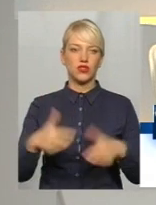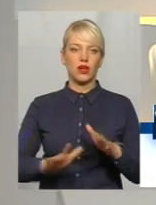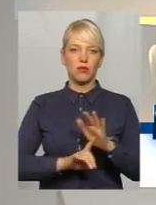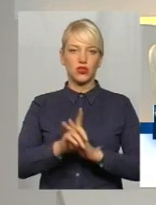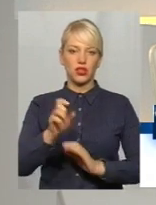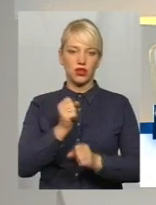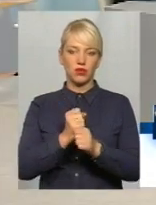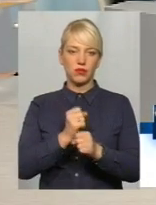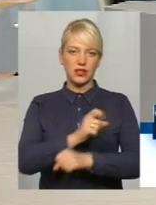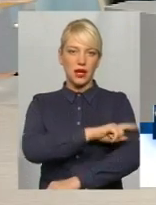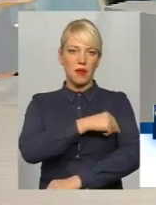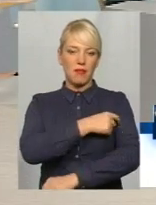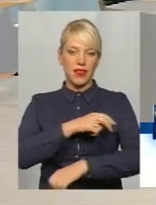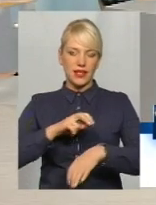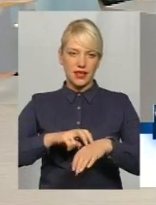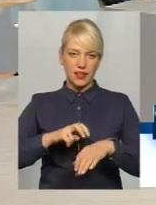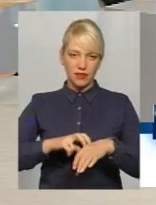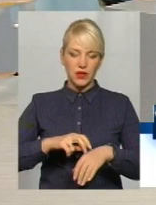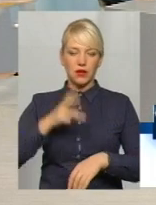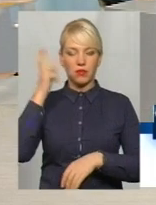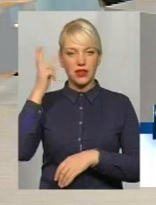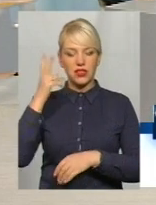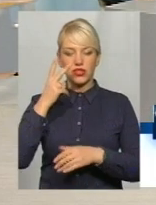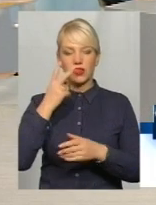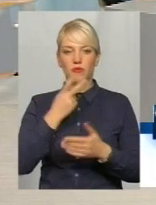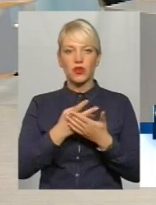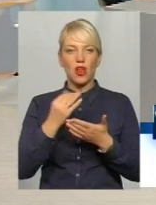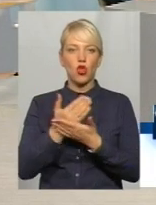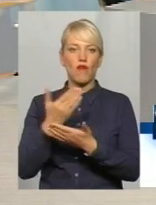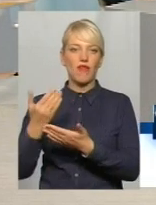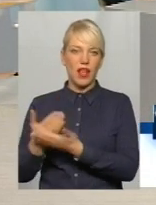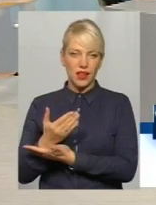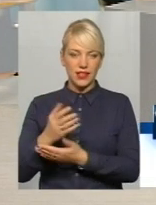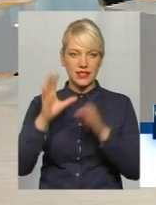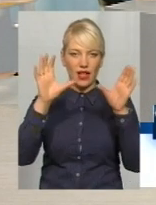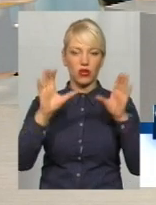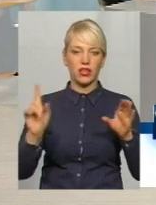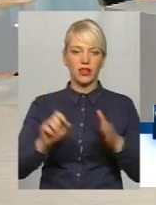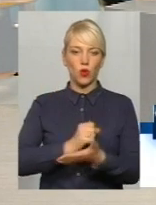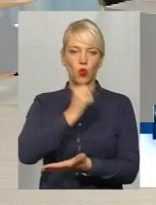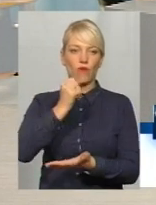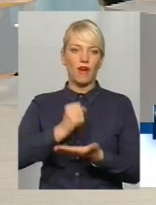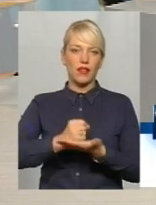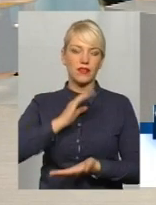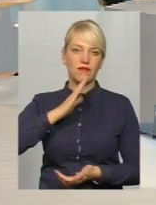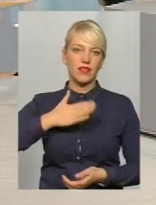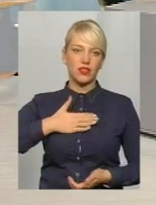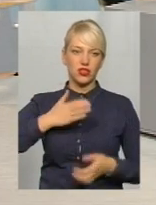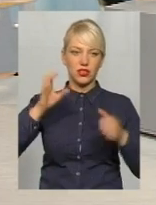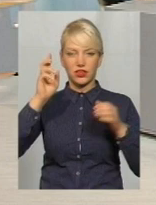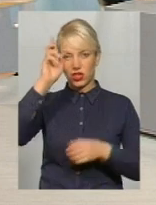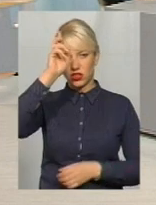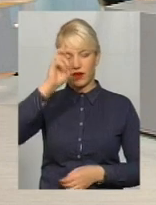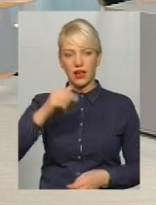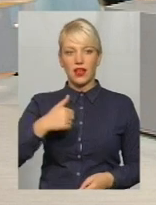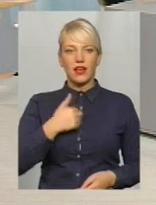почали робити медики Хмельниччини з огляду на ті новели законодавства, які ухвалені в нашій державі? Я